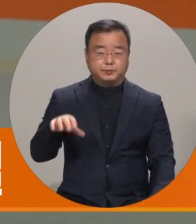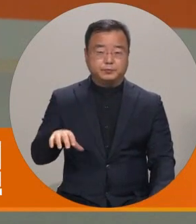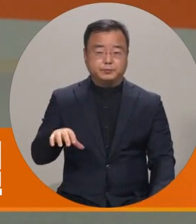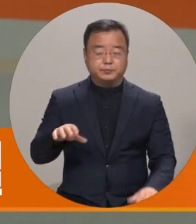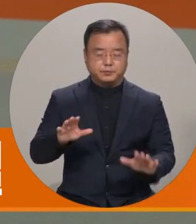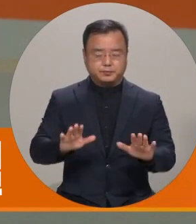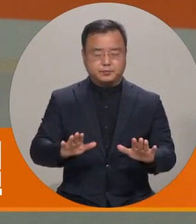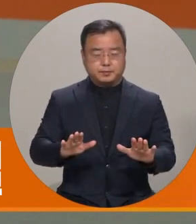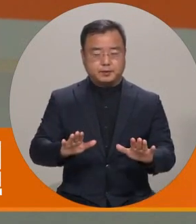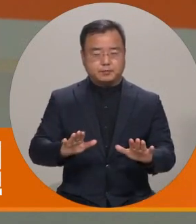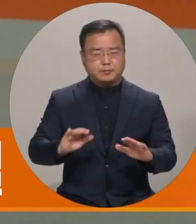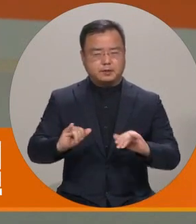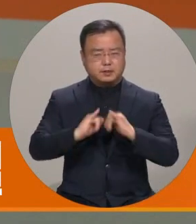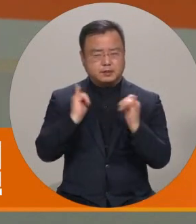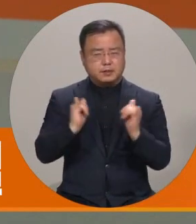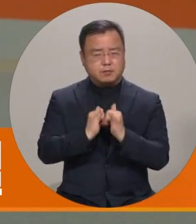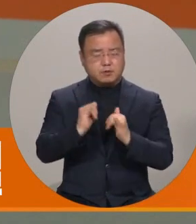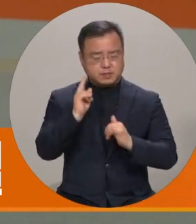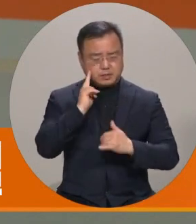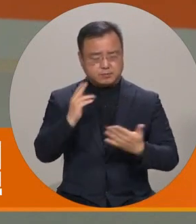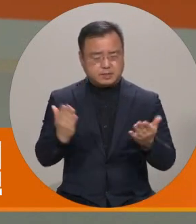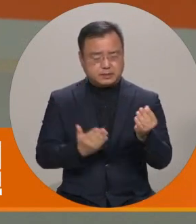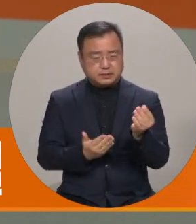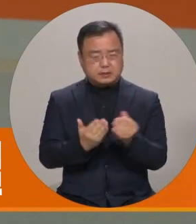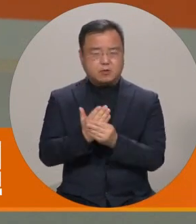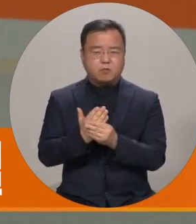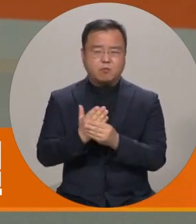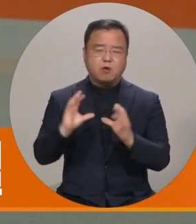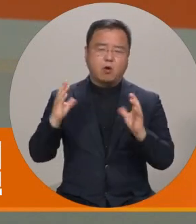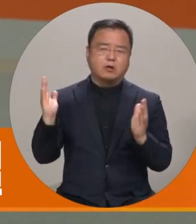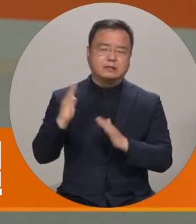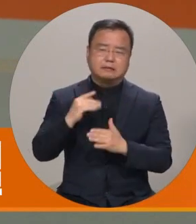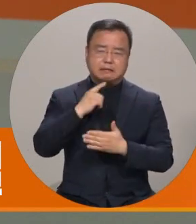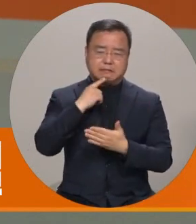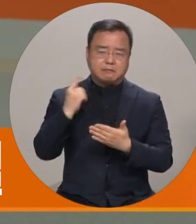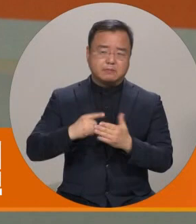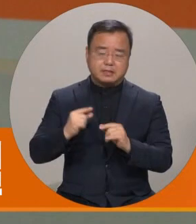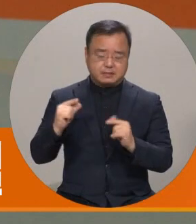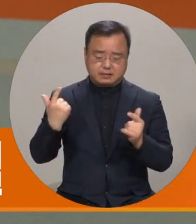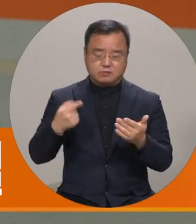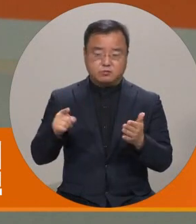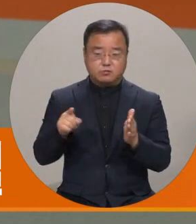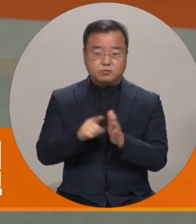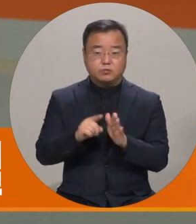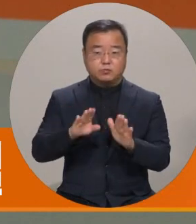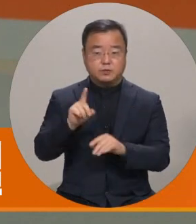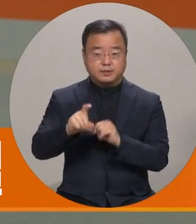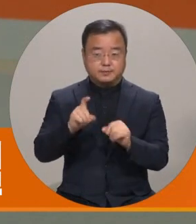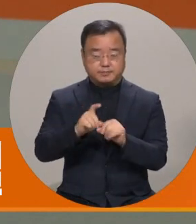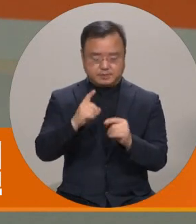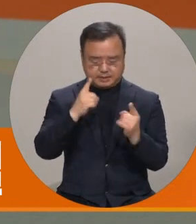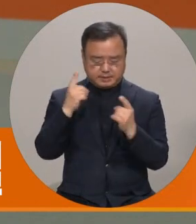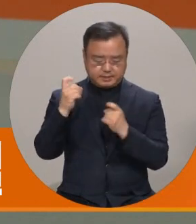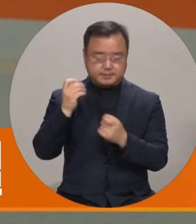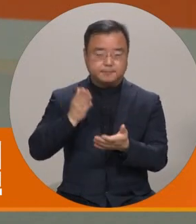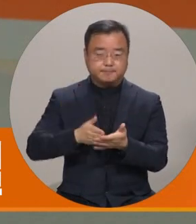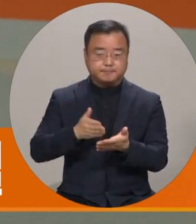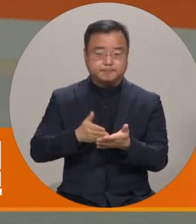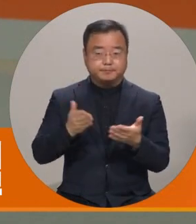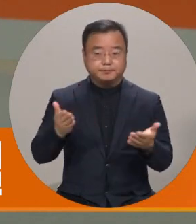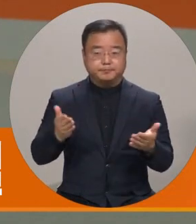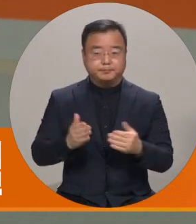더 이상 어린 학생들이 희생되지 않는 사회로 나아가기 위해서 이 세월호 10주기를 집중 보도합니다.